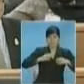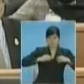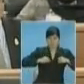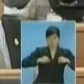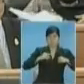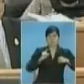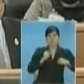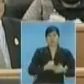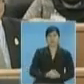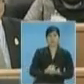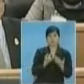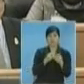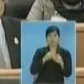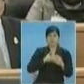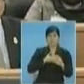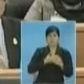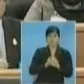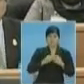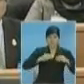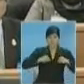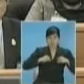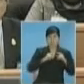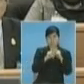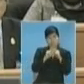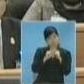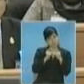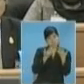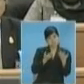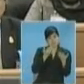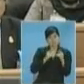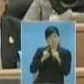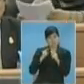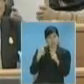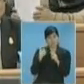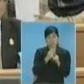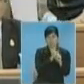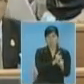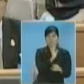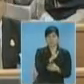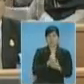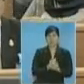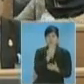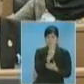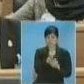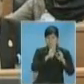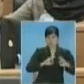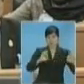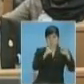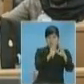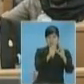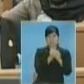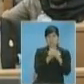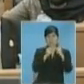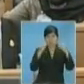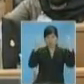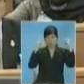าไม่ใช่ทุกเรื่องครับที่ท่านนายกจะต้องมาตอบเองถ้าเรื่องนั้นๆเนี่ยเห็นได้ชัดว่าเป็นเรื่องที่ท่านนายกได้มอบหมายรัฐมนต